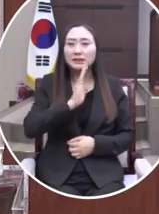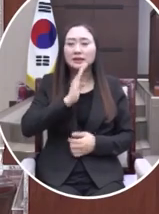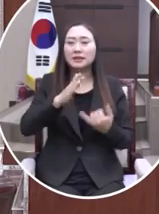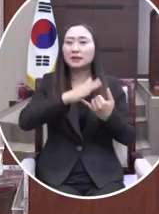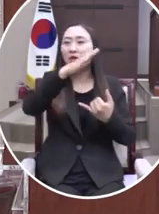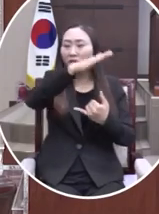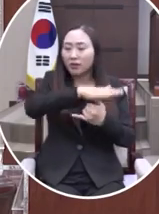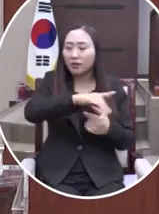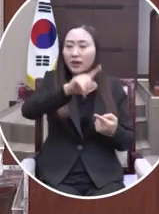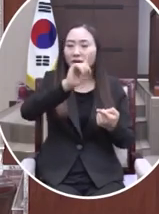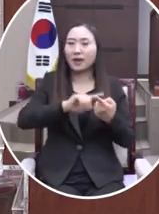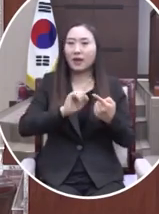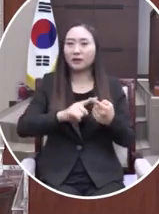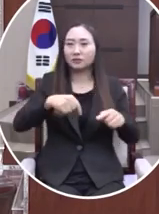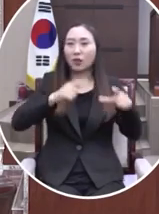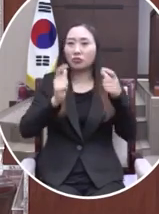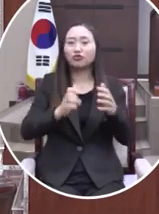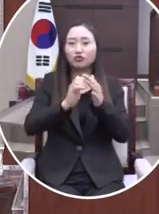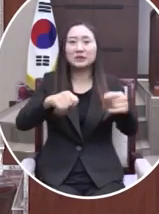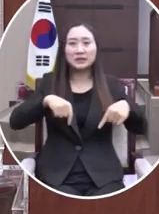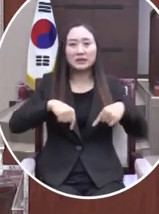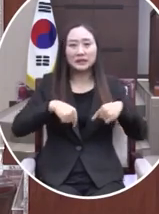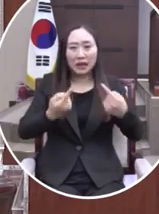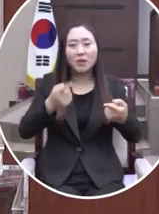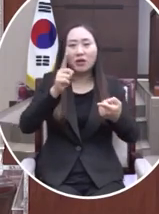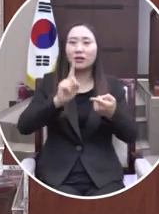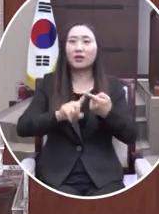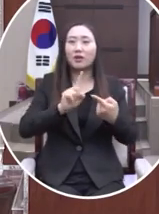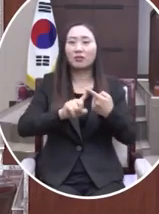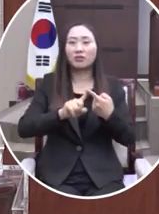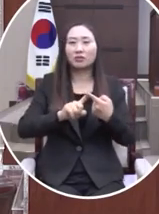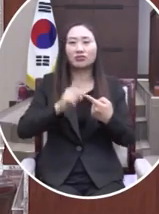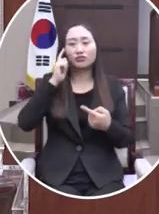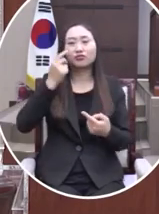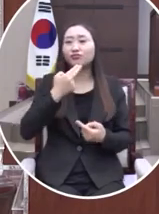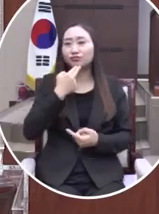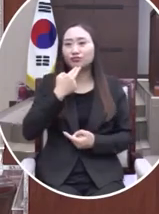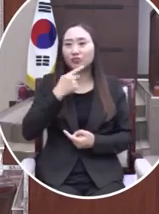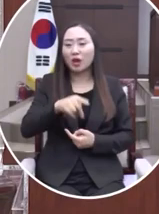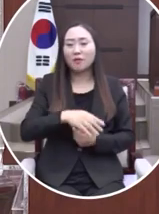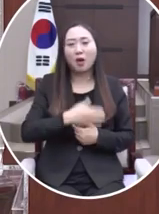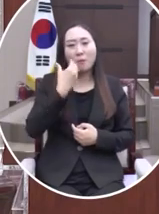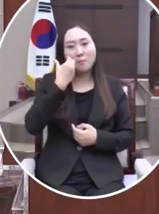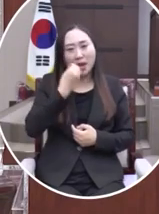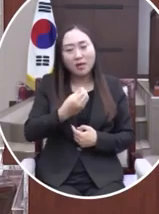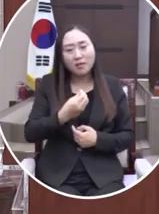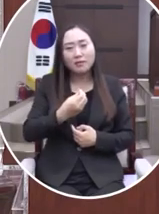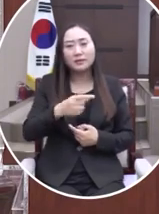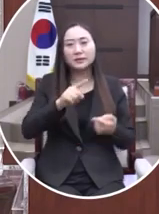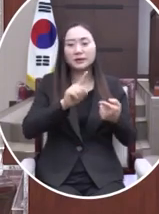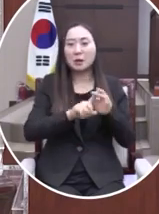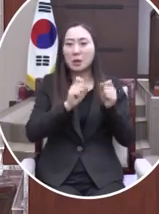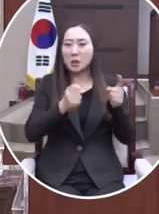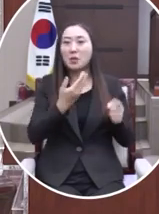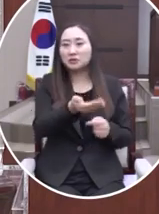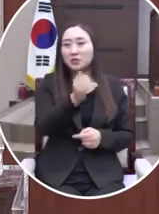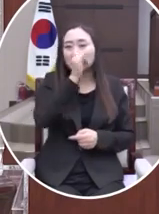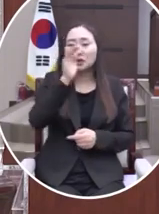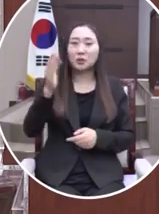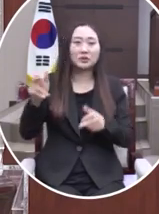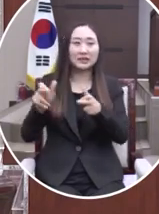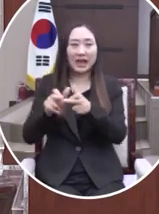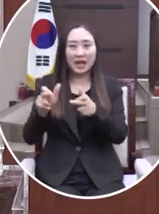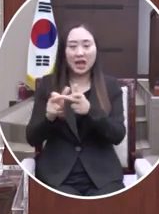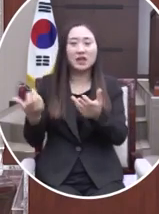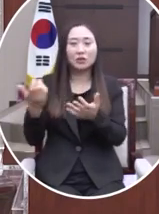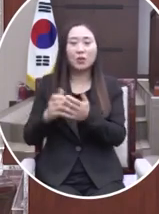주민참여, 주민자치 참여에는 무관심해 보입니다. 청년들에게 매력적인 참여 동기 부여와 동시에 장애인,